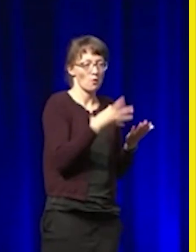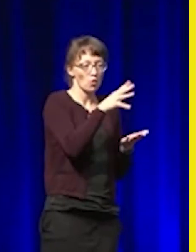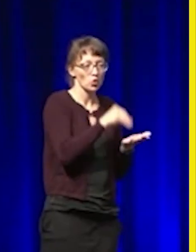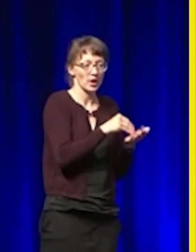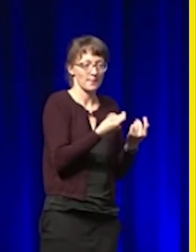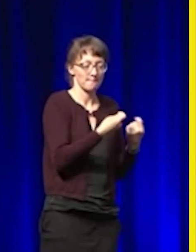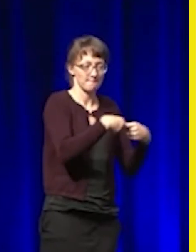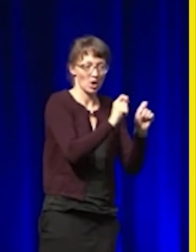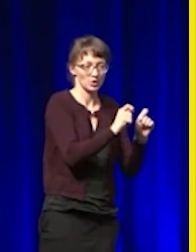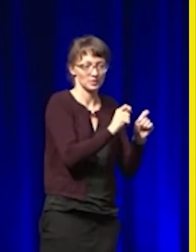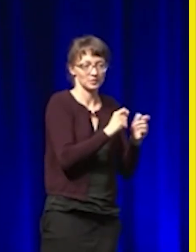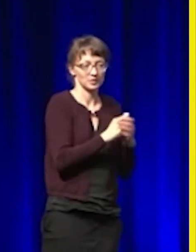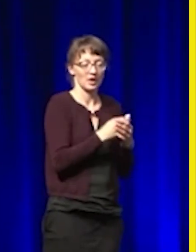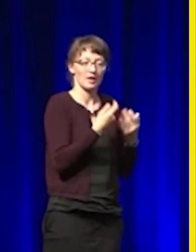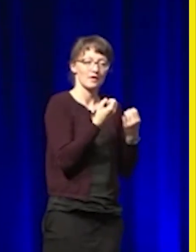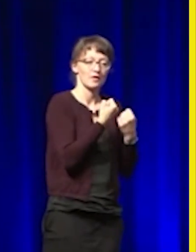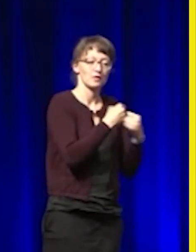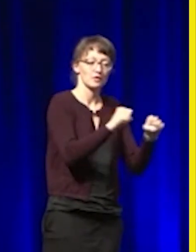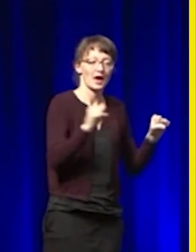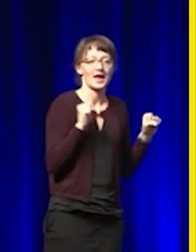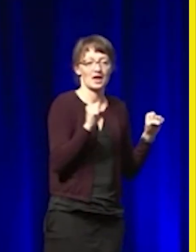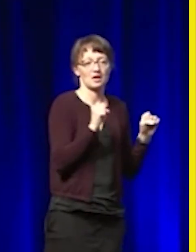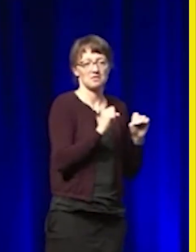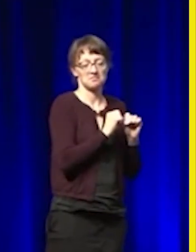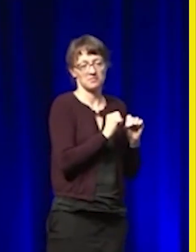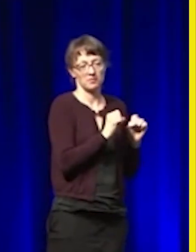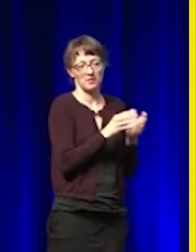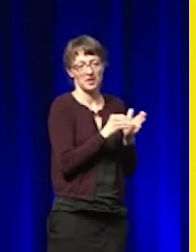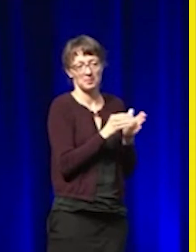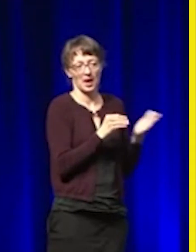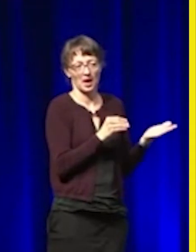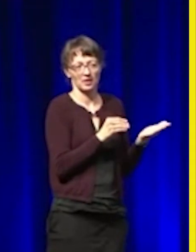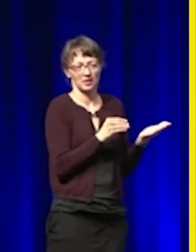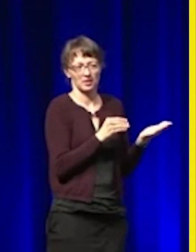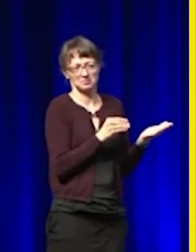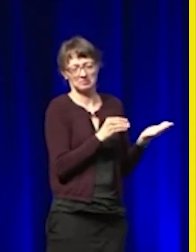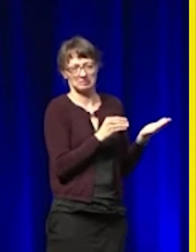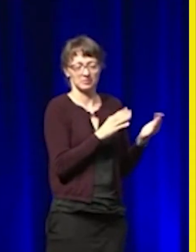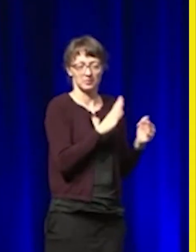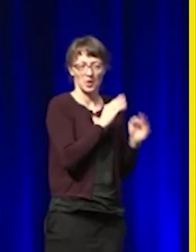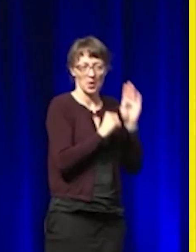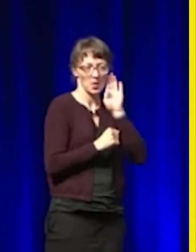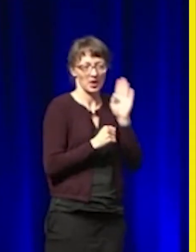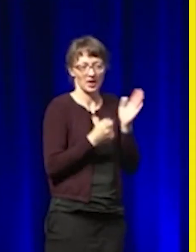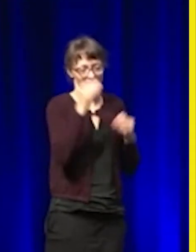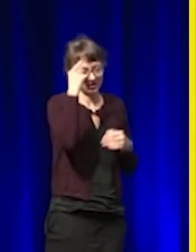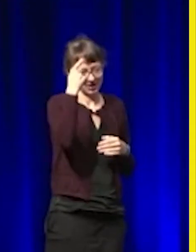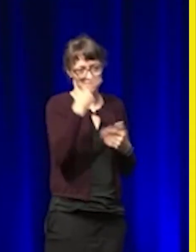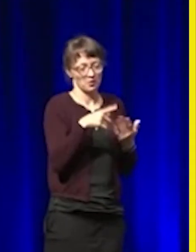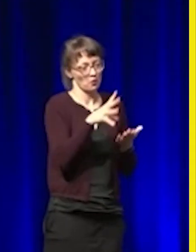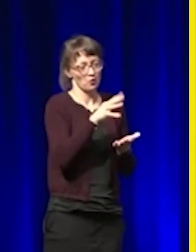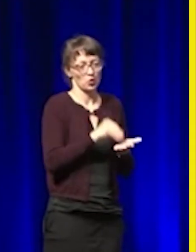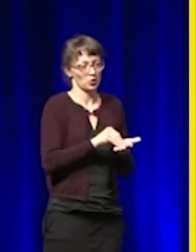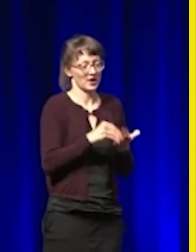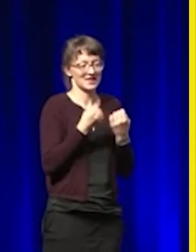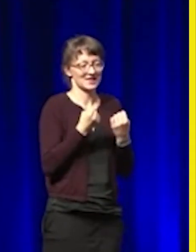Bauchschmerzen, weil wenn ich frei verwertbar im Zusammenhang mit einem Immobiliendeal höre, glaube ich, dass da nicht Wohnungen rausschauen, die